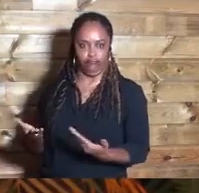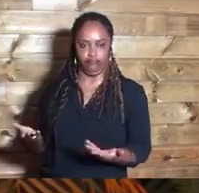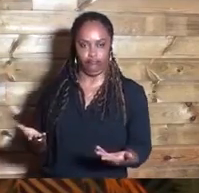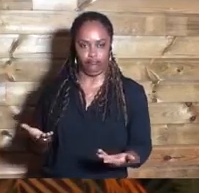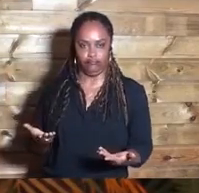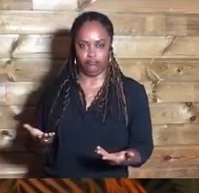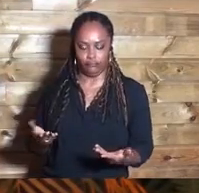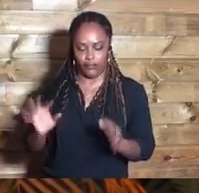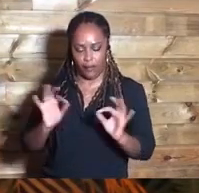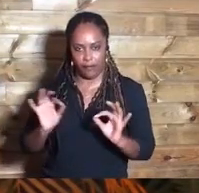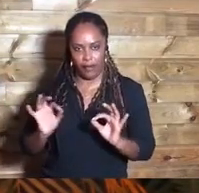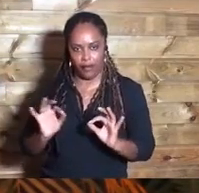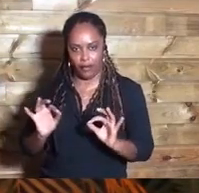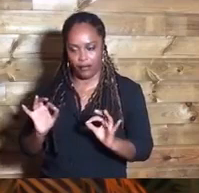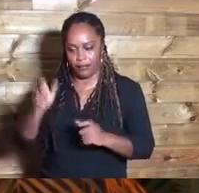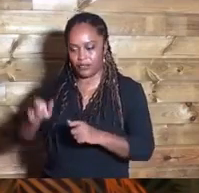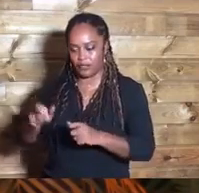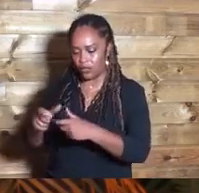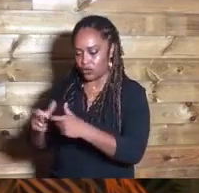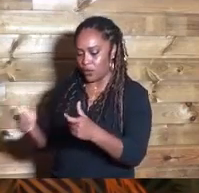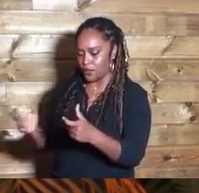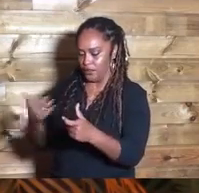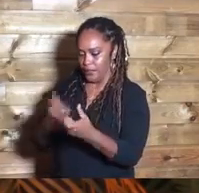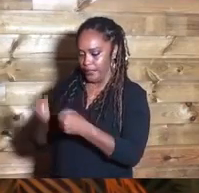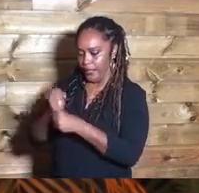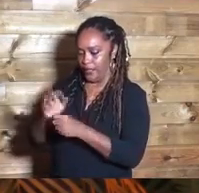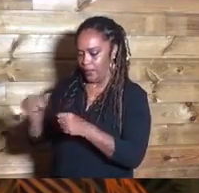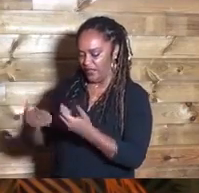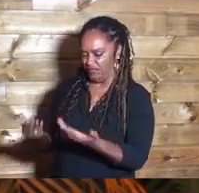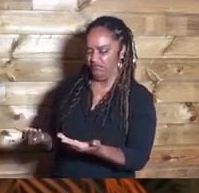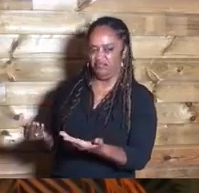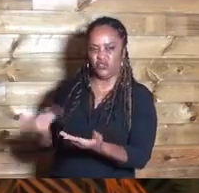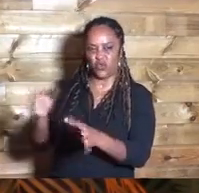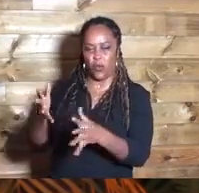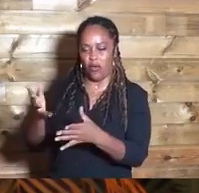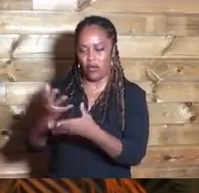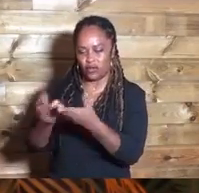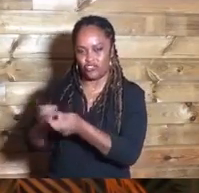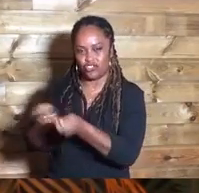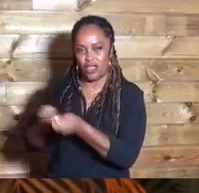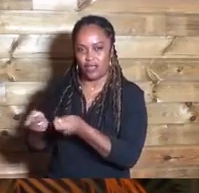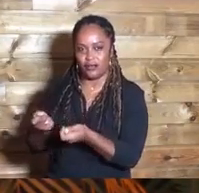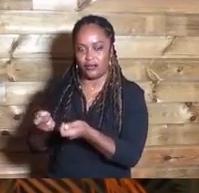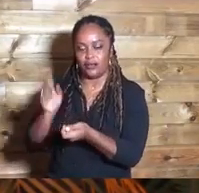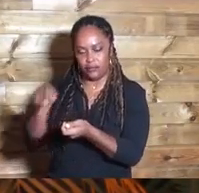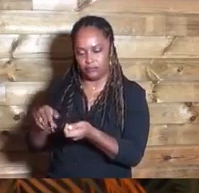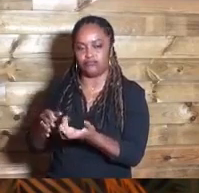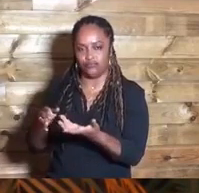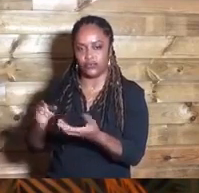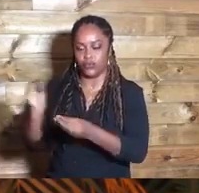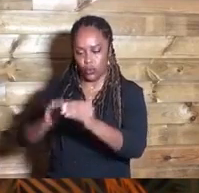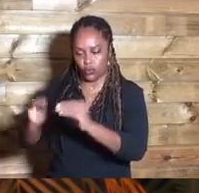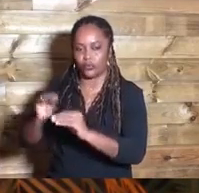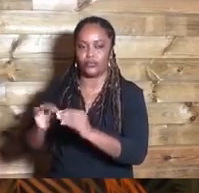entreprise n'ont pas les outils qu'il faut et qui ont trouvé tout seul, effectivement, pour gérer l'entreprise. Donc, nous sommes occupés, nous, effectivement, que cette entreprise-là, ça,